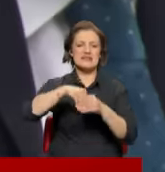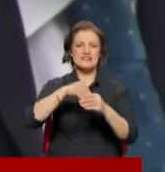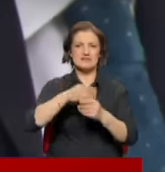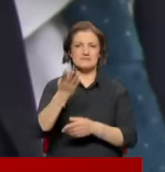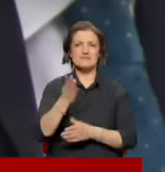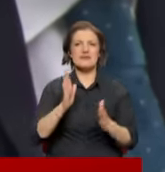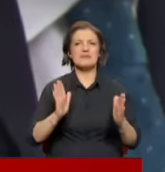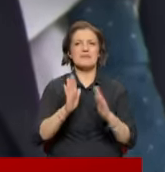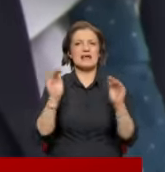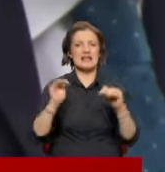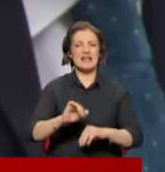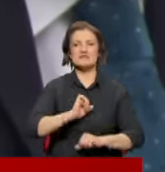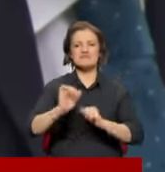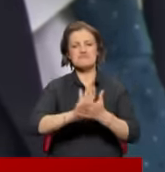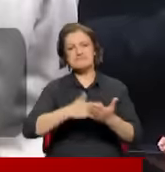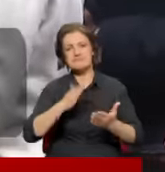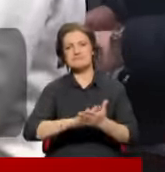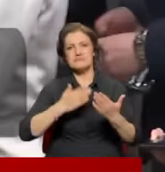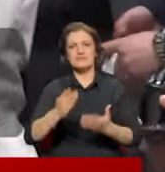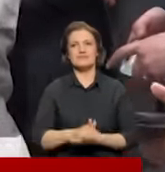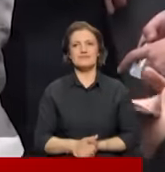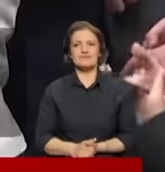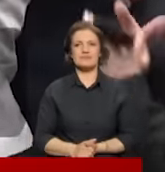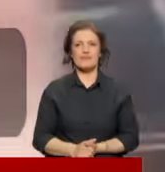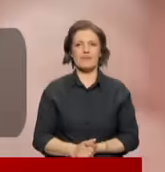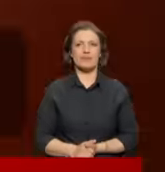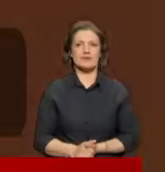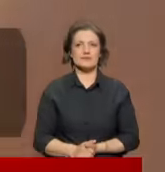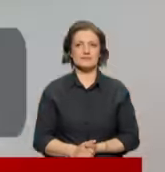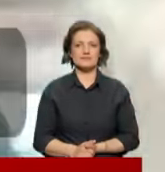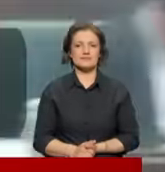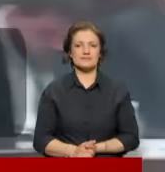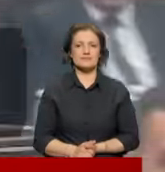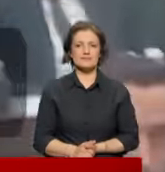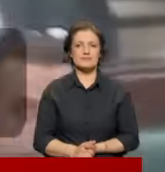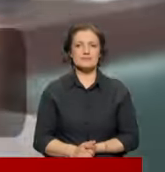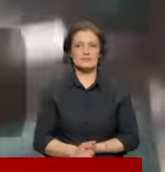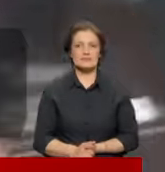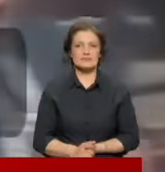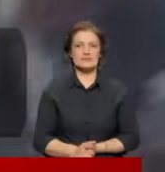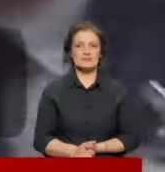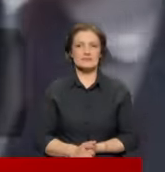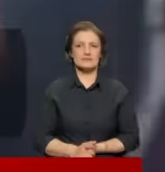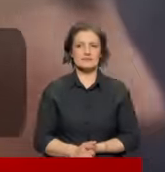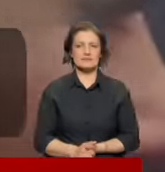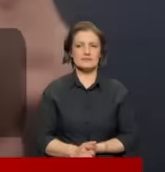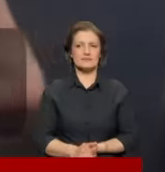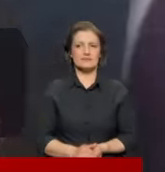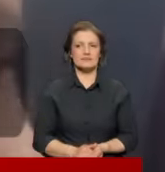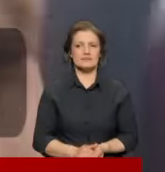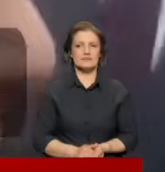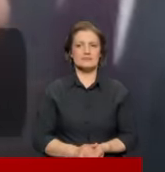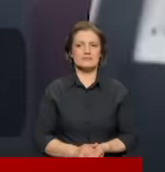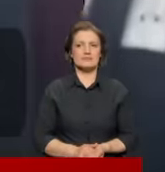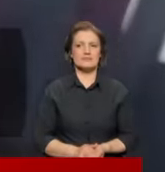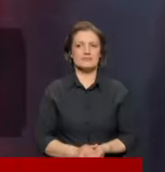görgüsüz tepkisi de geldi, istifa çağrıları da. Türkiye ama sizi konuşuyor, bir cevap vermek ister miydiniz? Nasılsınız arkadaşlar,